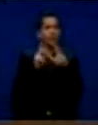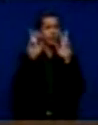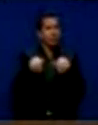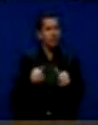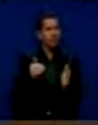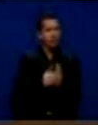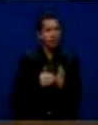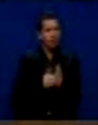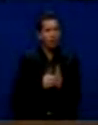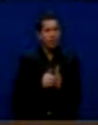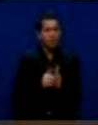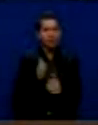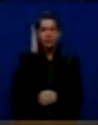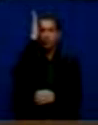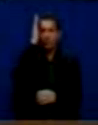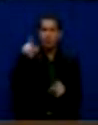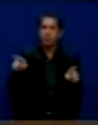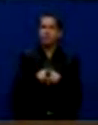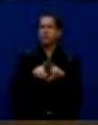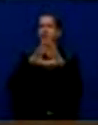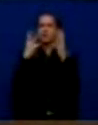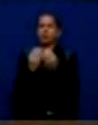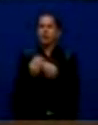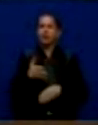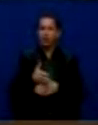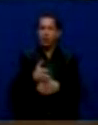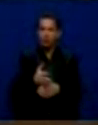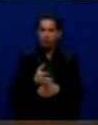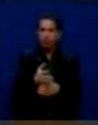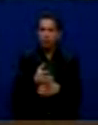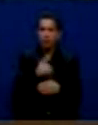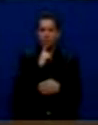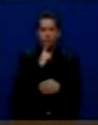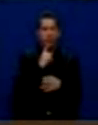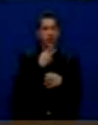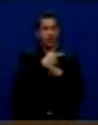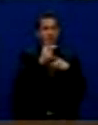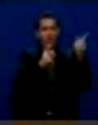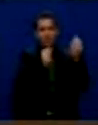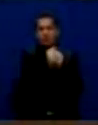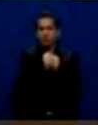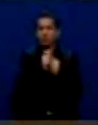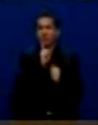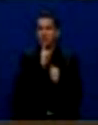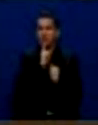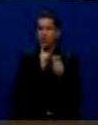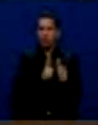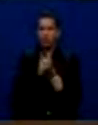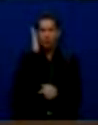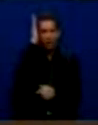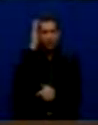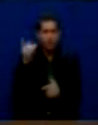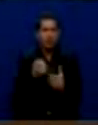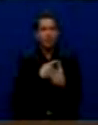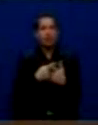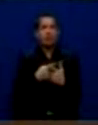nevojë në të ardhmen për po të njëjtat ndihmë. Pra qoftë nga bashkëmtarët tonë që të na ndihmojnë në një luftë të mundshme të ardhshme, qoftë nga të